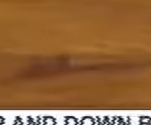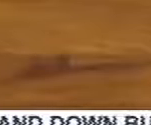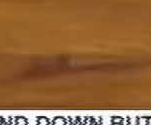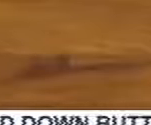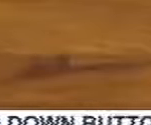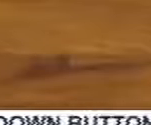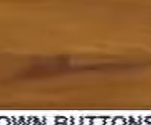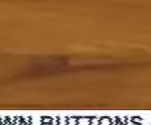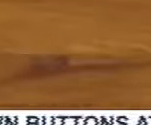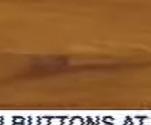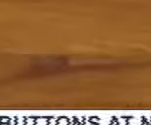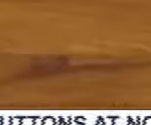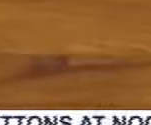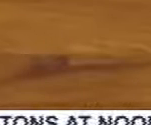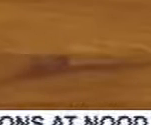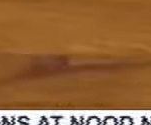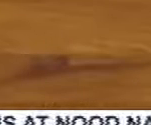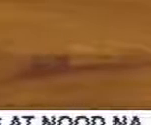running,